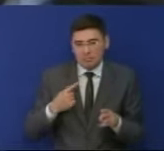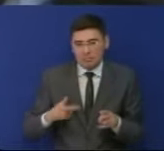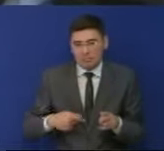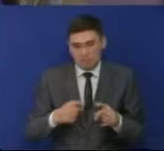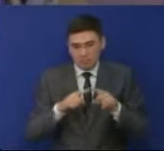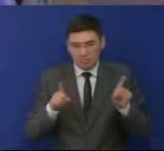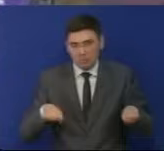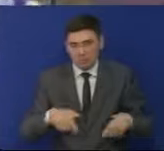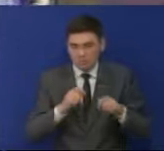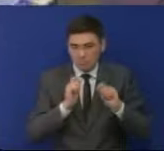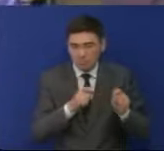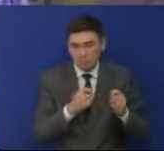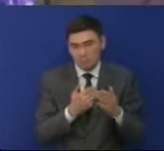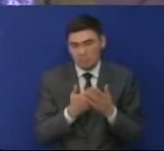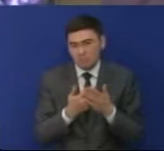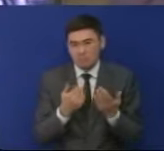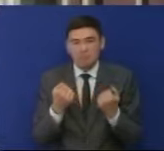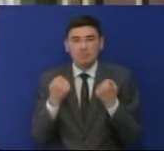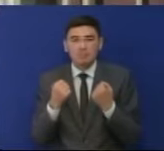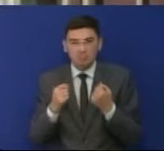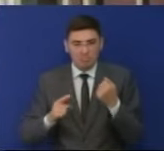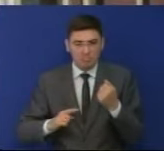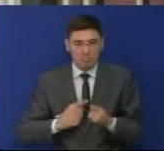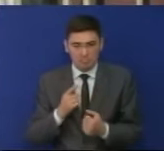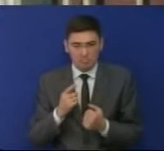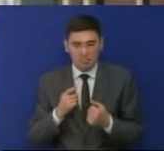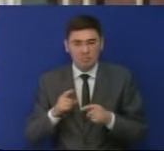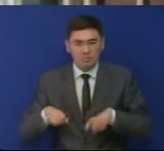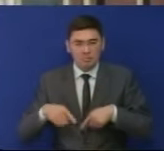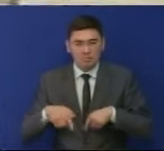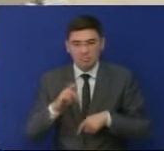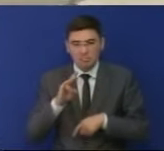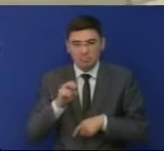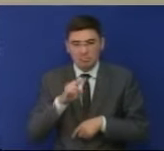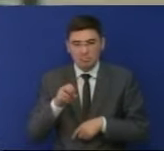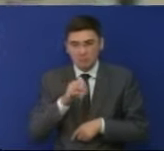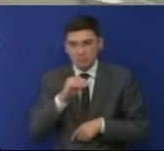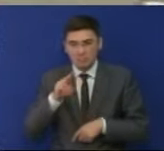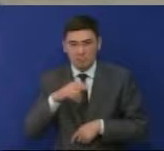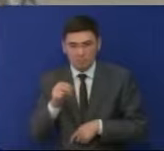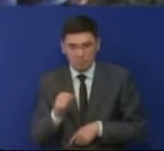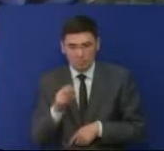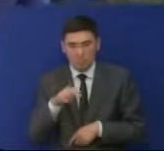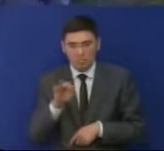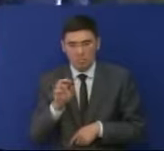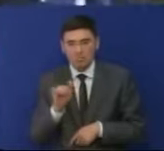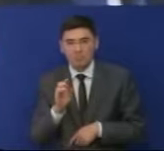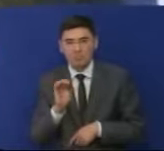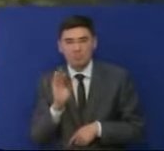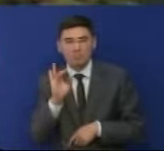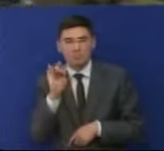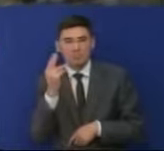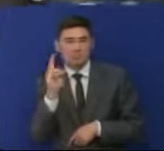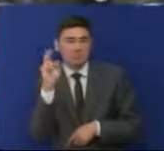лучшей спортсменкой Семея стала мастер спорта международного класса легкоатлетка Надежда Дубовицкая, которая с честью представляет город